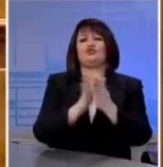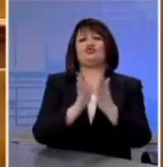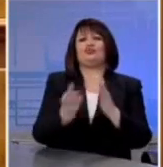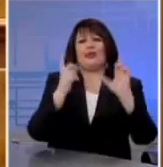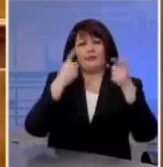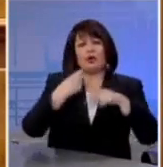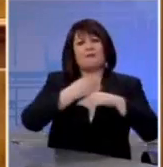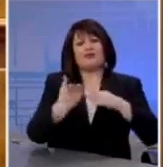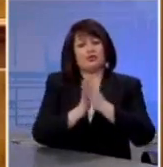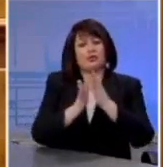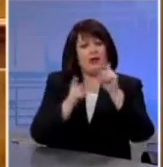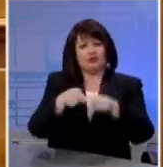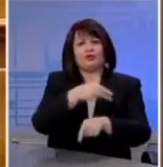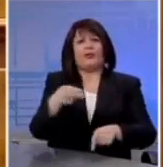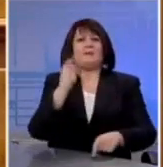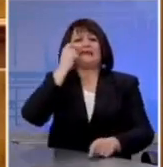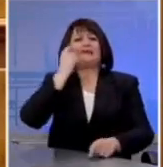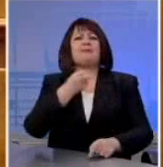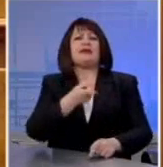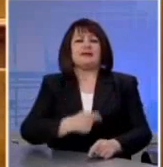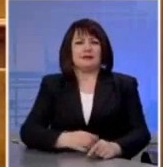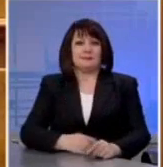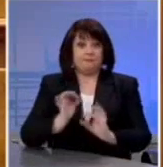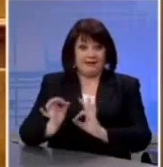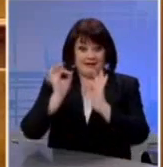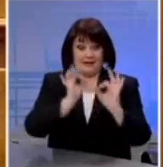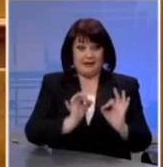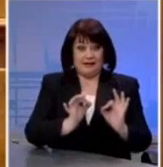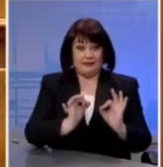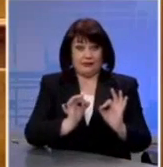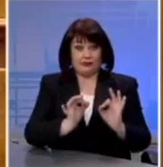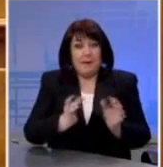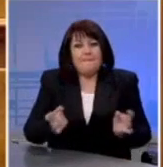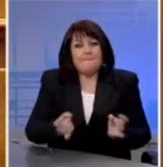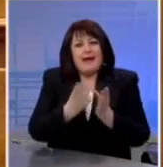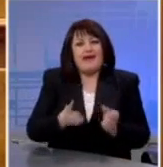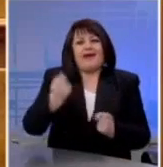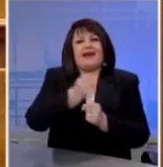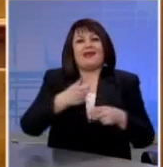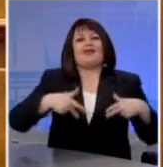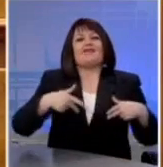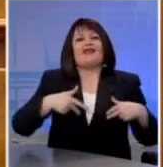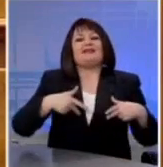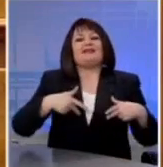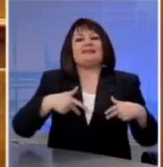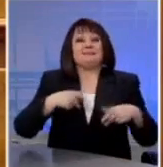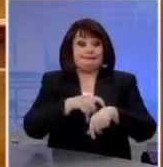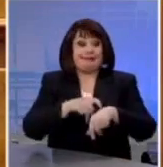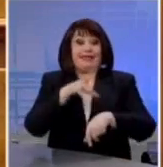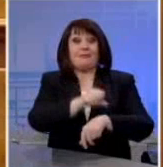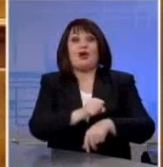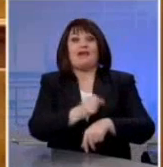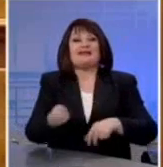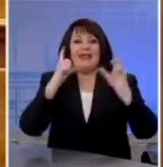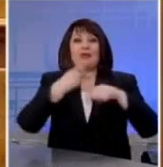Δημοκρατία. Είστε ακριβώς παραλίγο στην εξουσία. Εσείς τώρα την έχετε πατήσει, διότι δεν προλάβατε τη συγκυβέρνηση Νέας